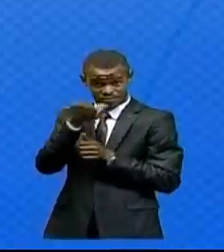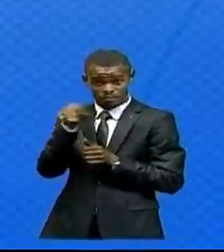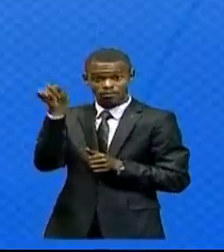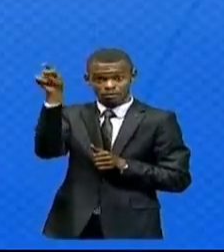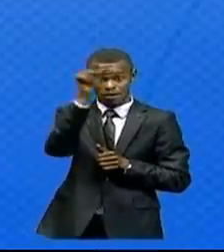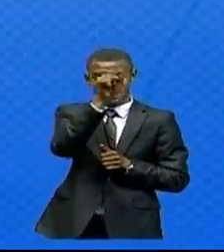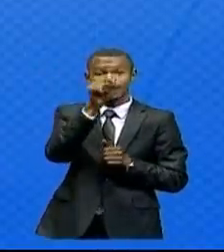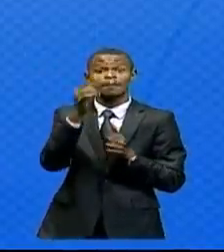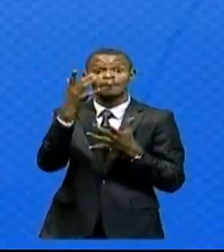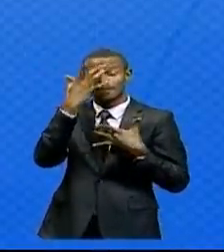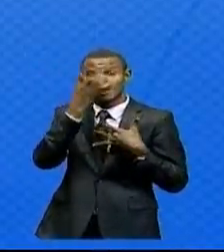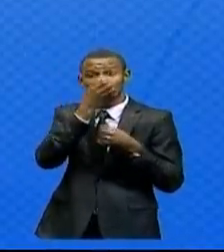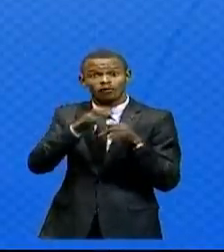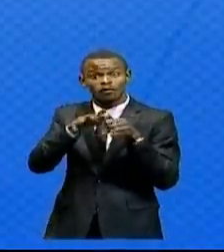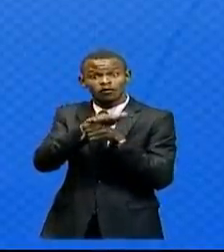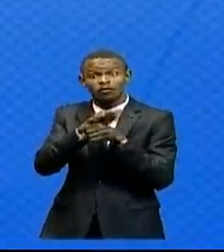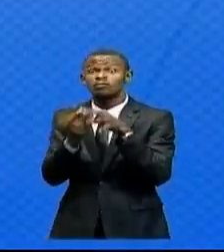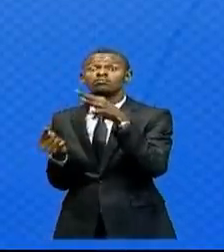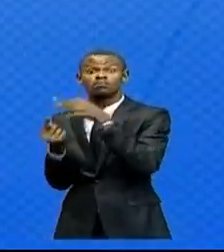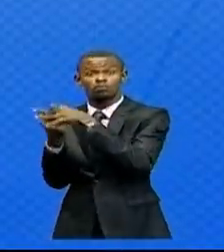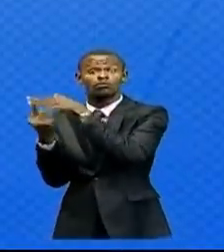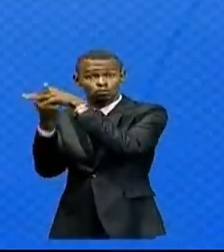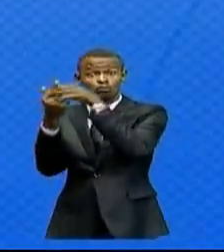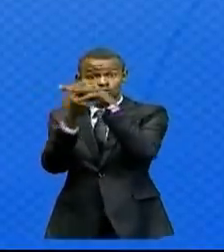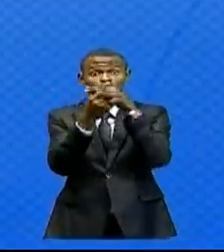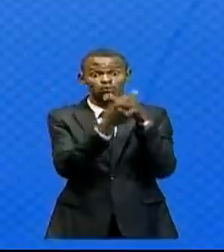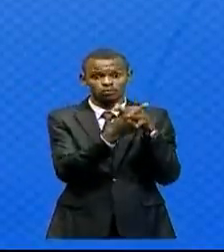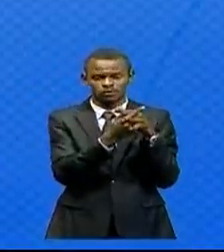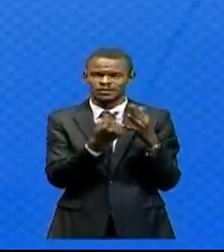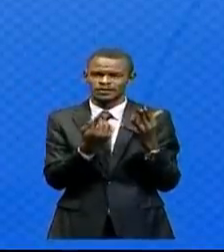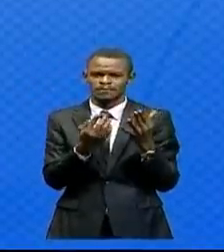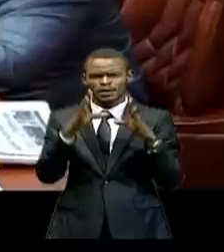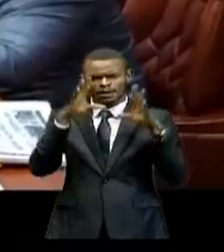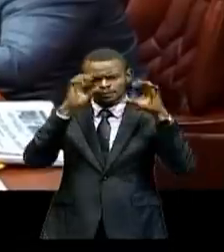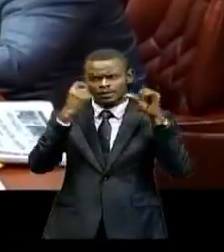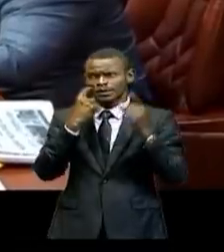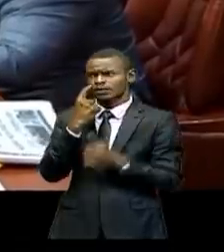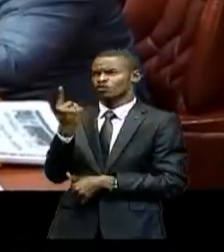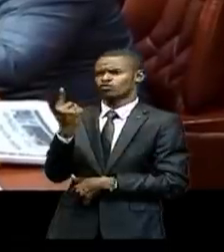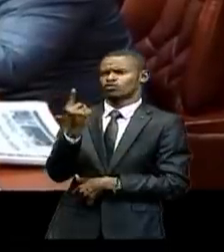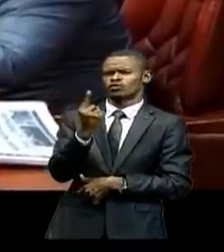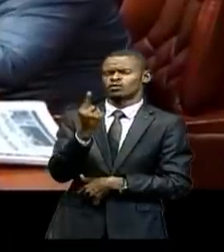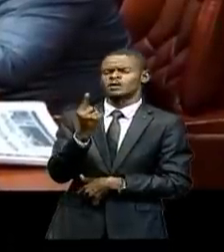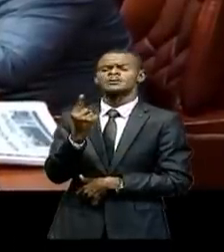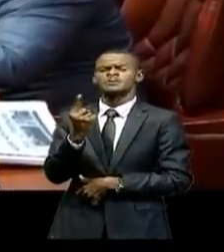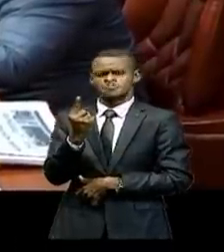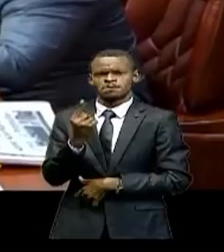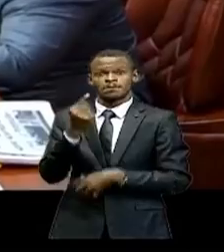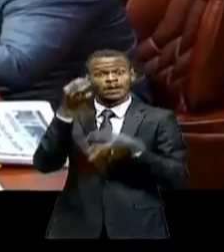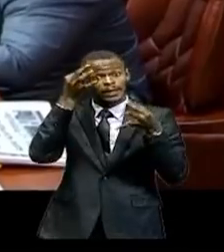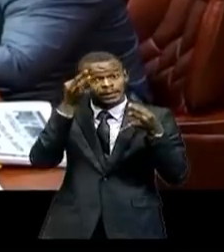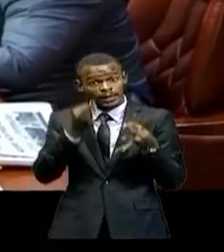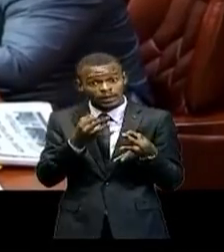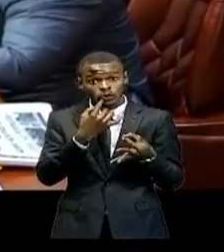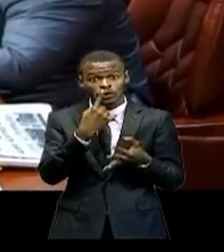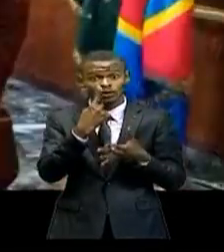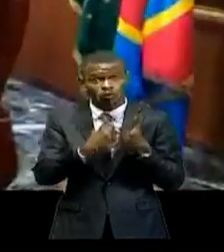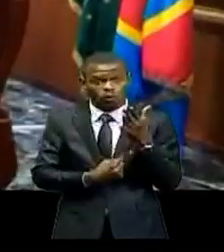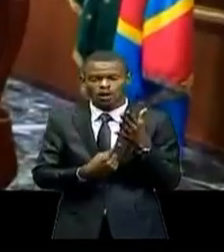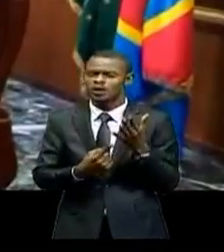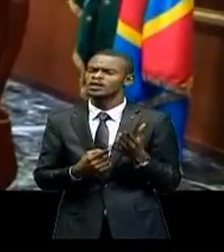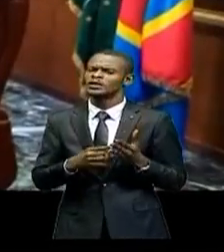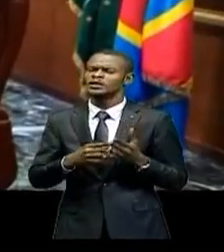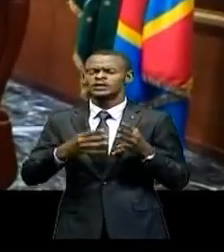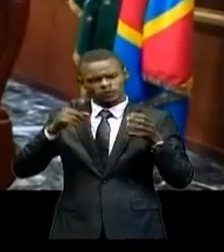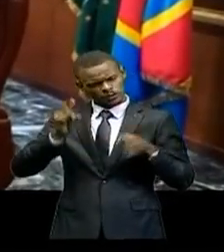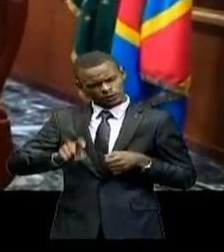termes de circulation de personnes et de biens, le président de la République a soutenu qu'il est impératif